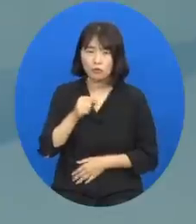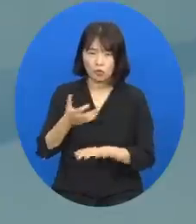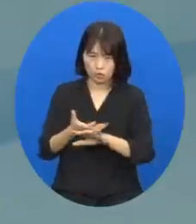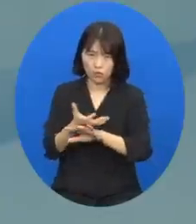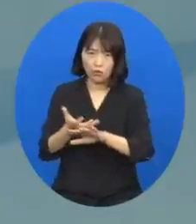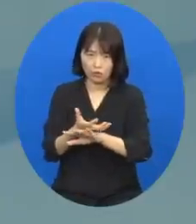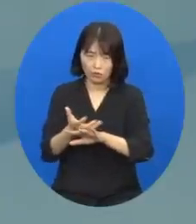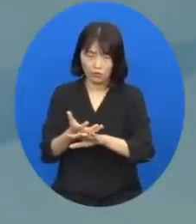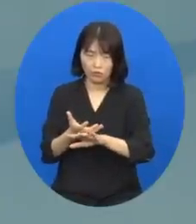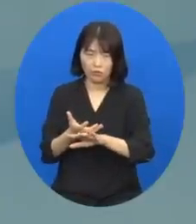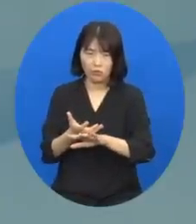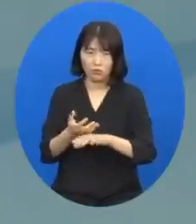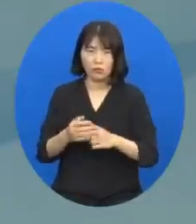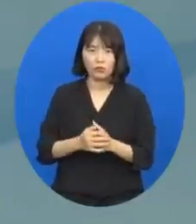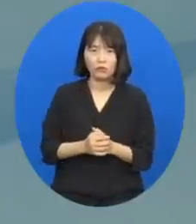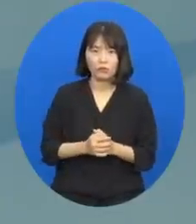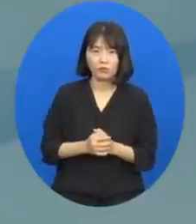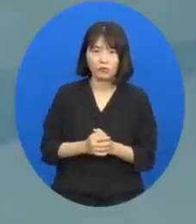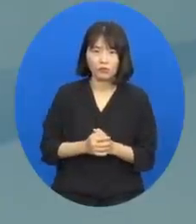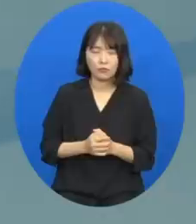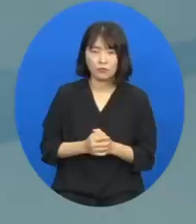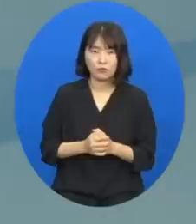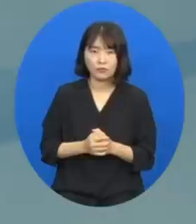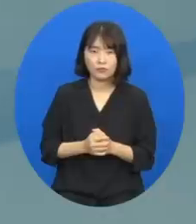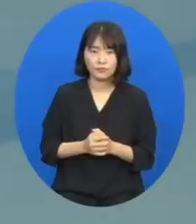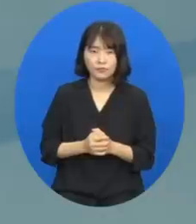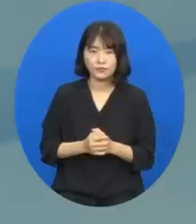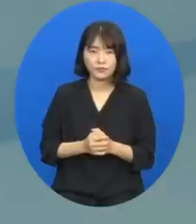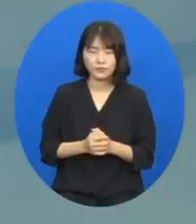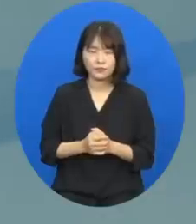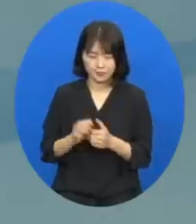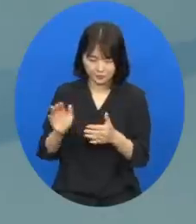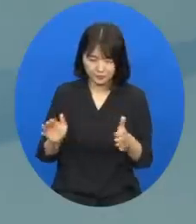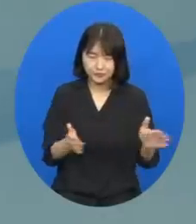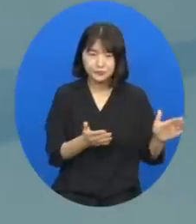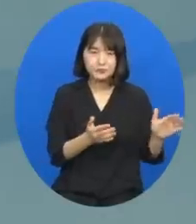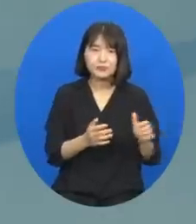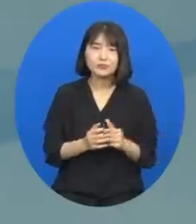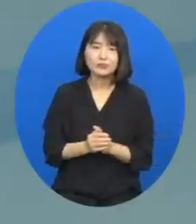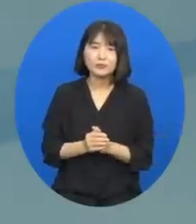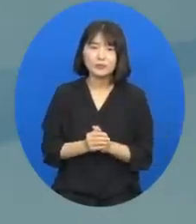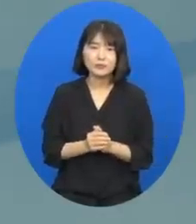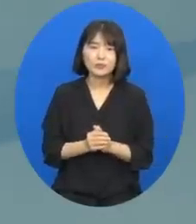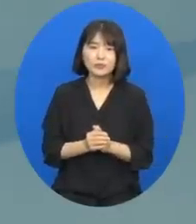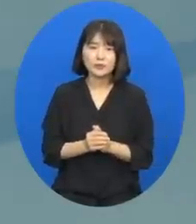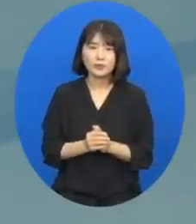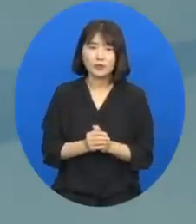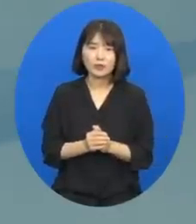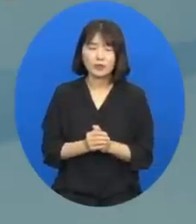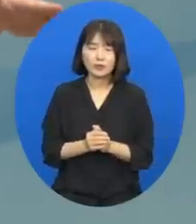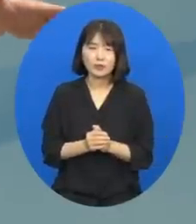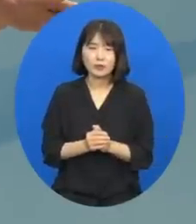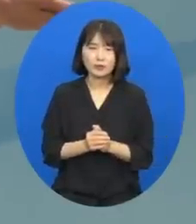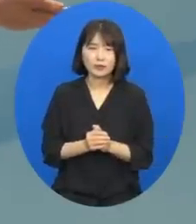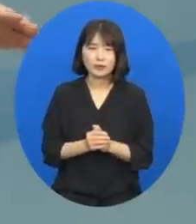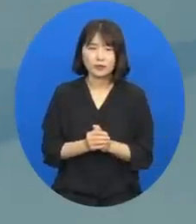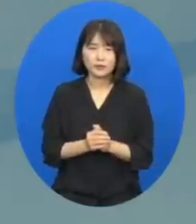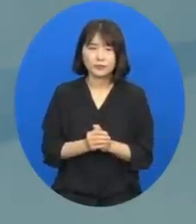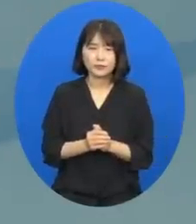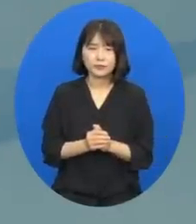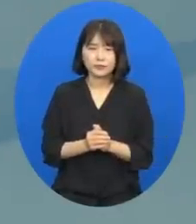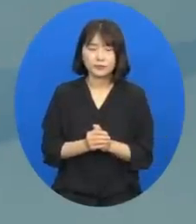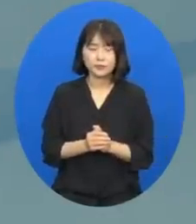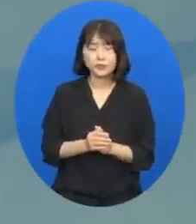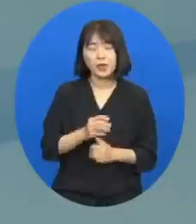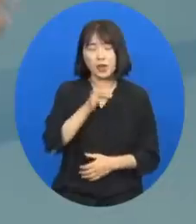의미는 무엇이냐면 바로 예수님이 주고자 서 우리의 죄를 그분의 의 로 덮어 주신다 라는 의미가 있어요